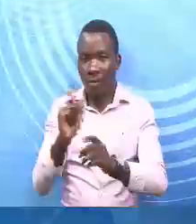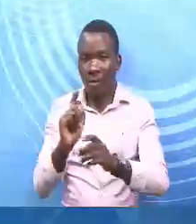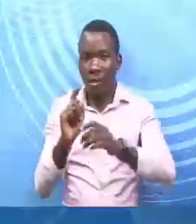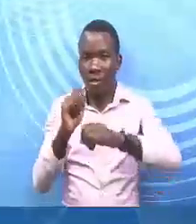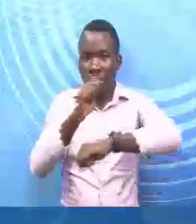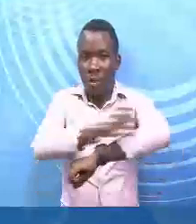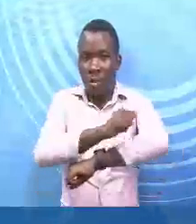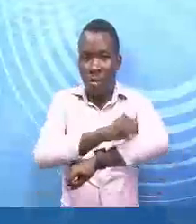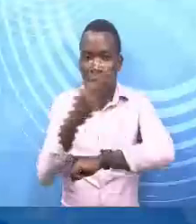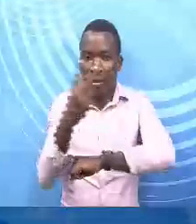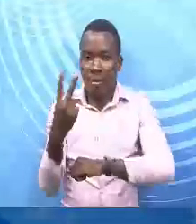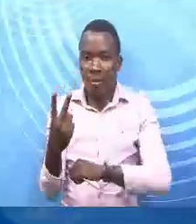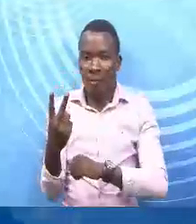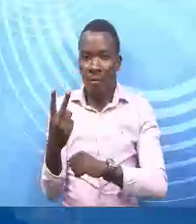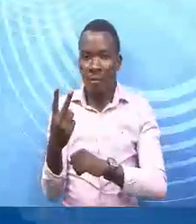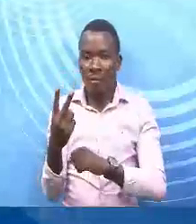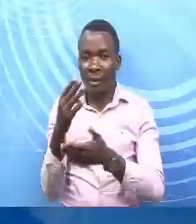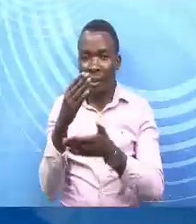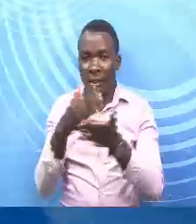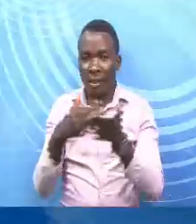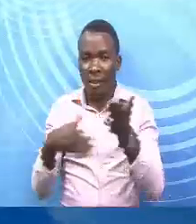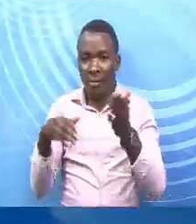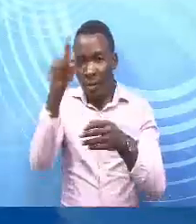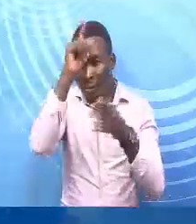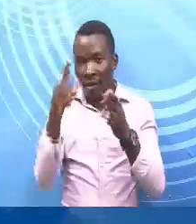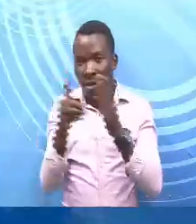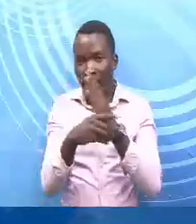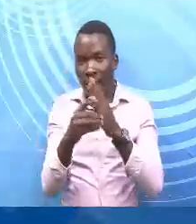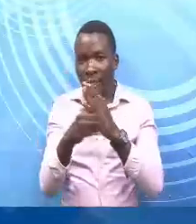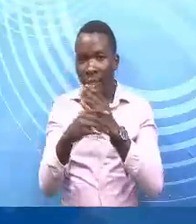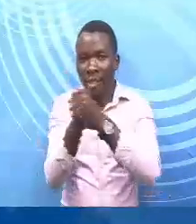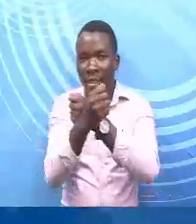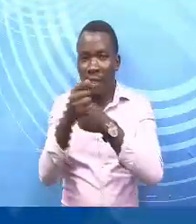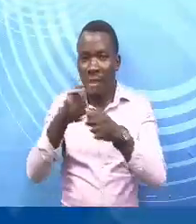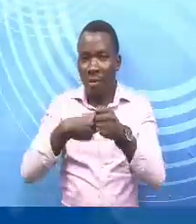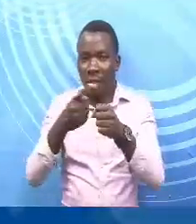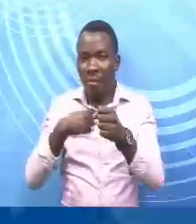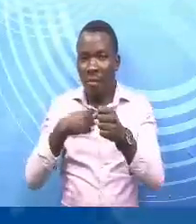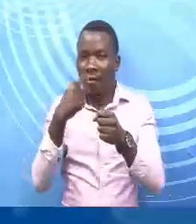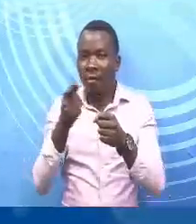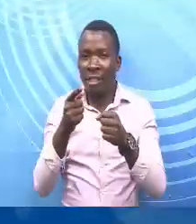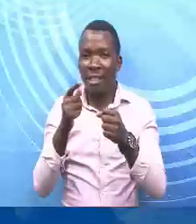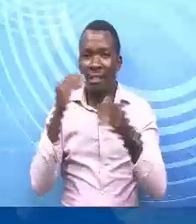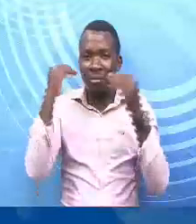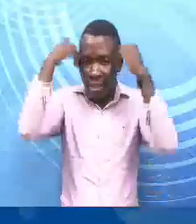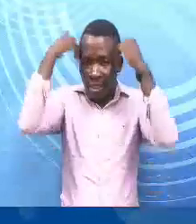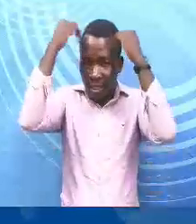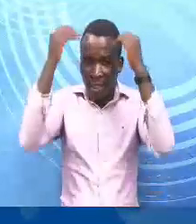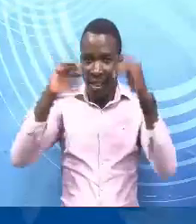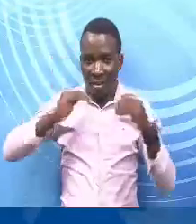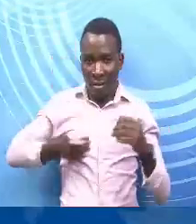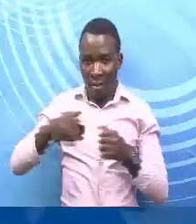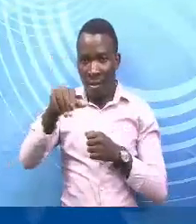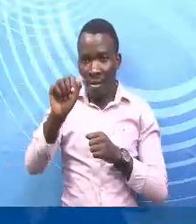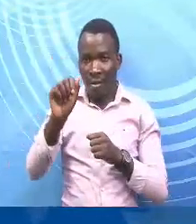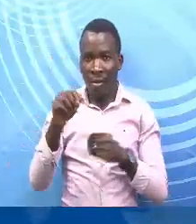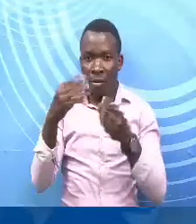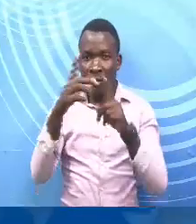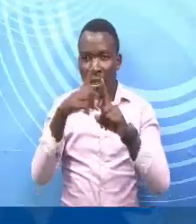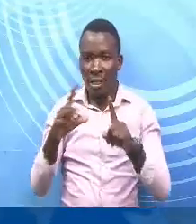babiri. Bamwe mu bagabo bo mu karere ka Musanze baravuga ko bahozwa ku nkeke n'abagore babo bitwaza ko bahawe ijambo maze